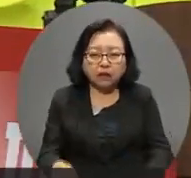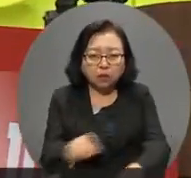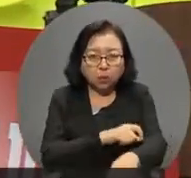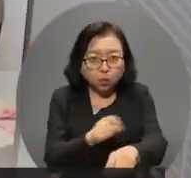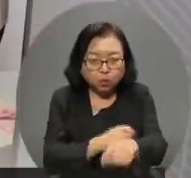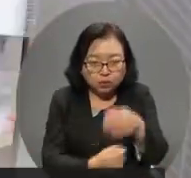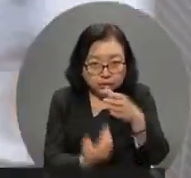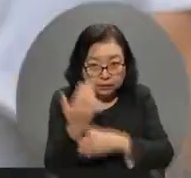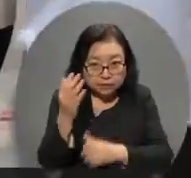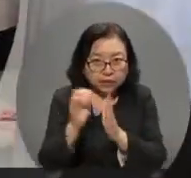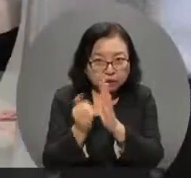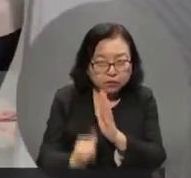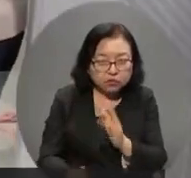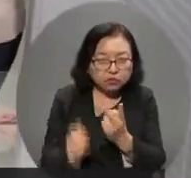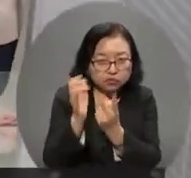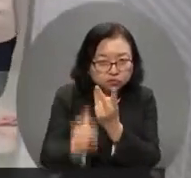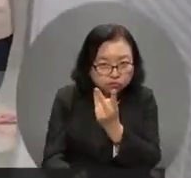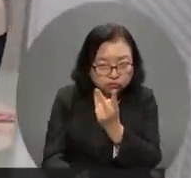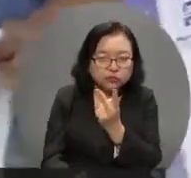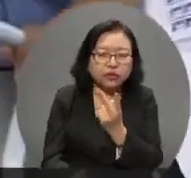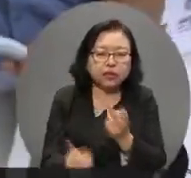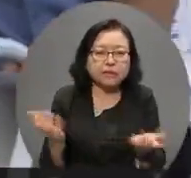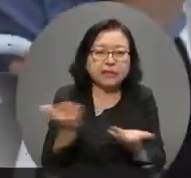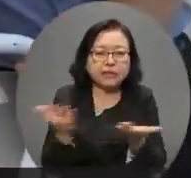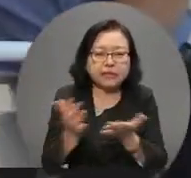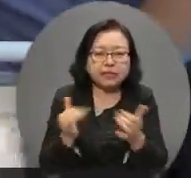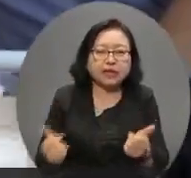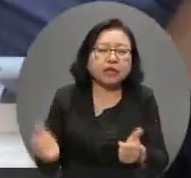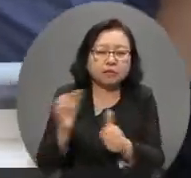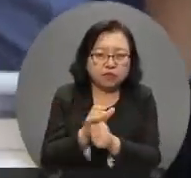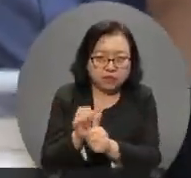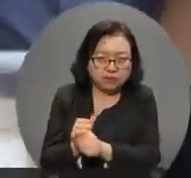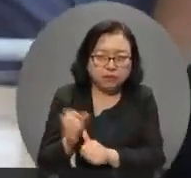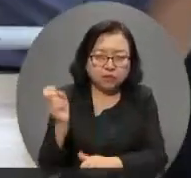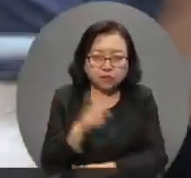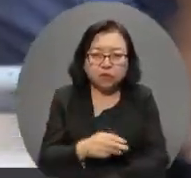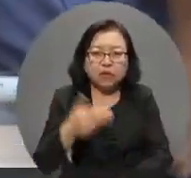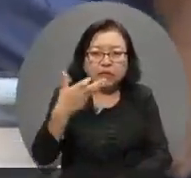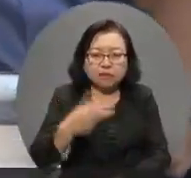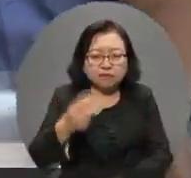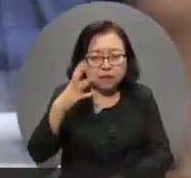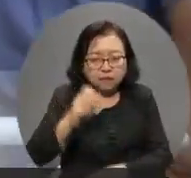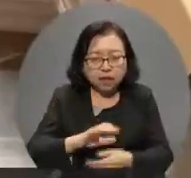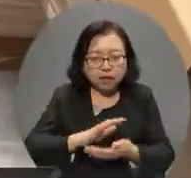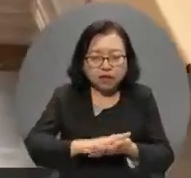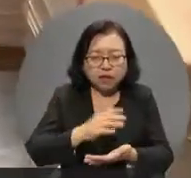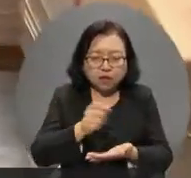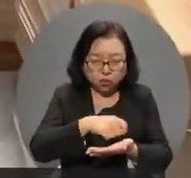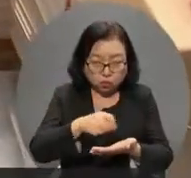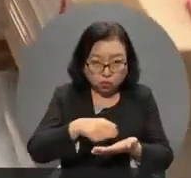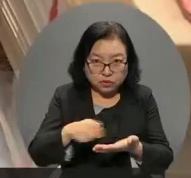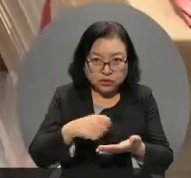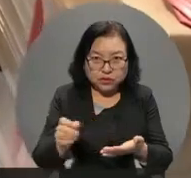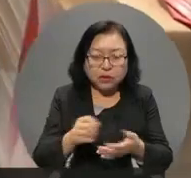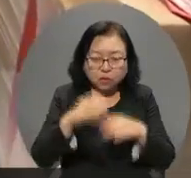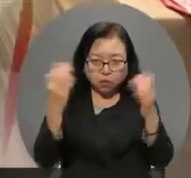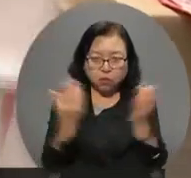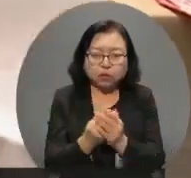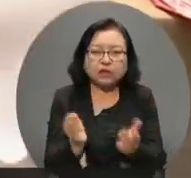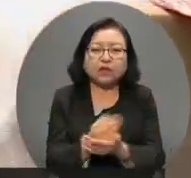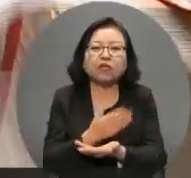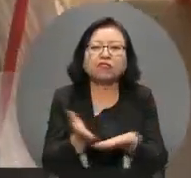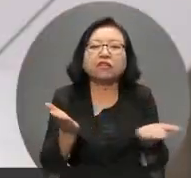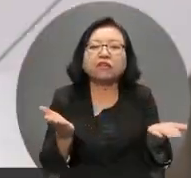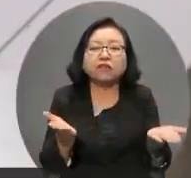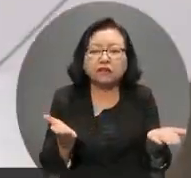2명이 주민 소환 수임인으로 참가했고 18만 명 분량의 서명 용지를 수임인들에게 모두 배부해 선관위에 추가